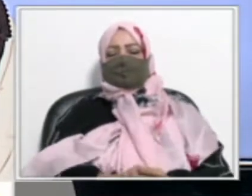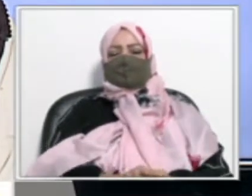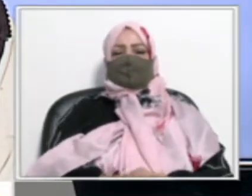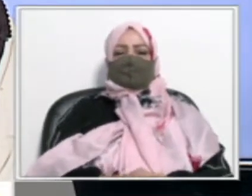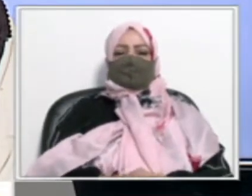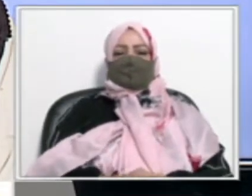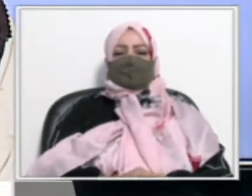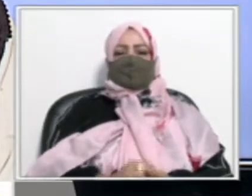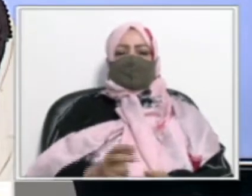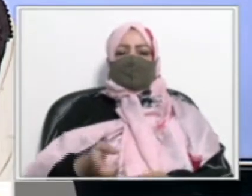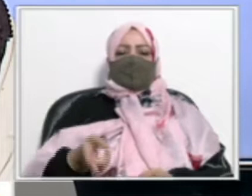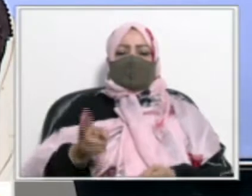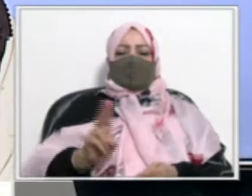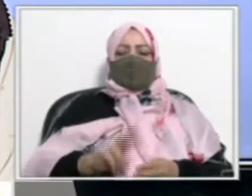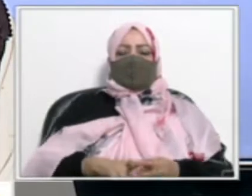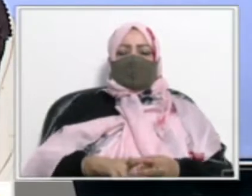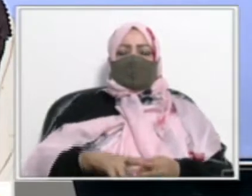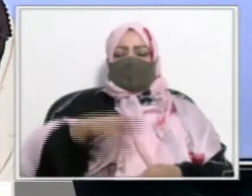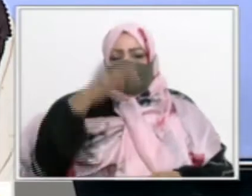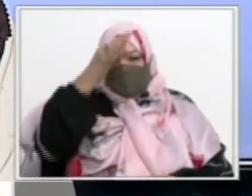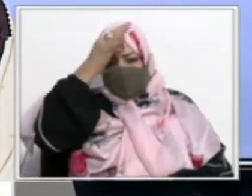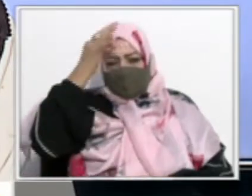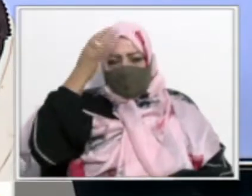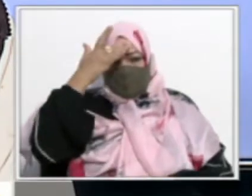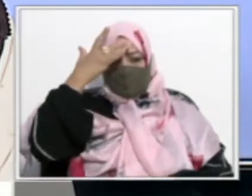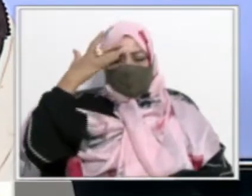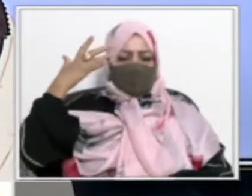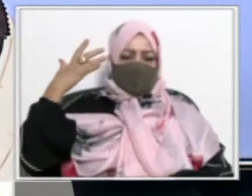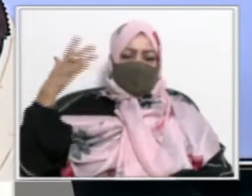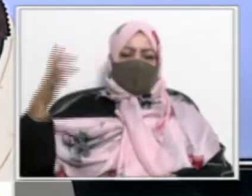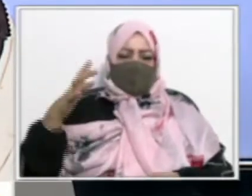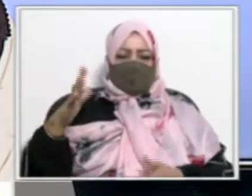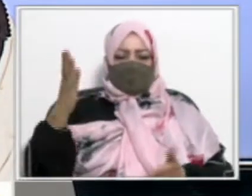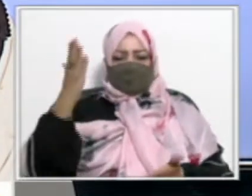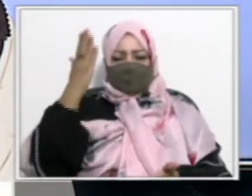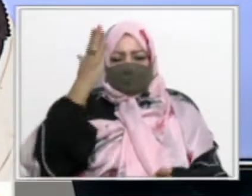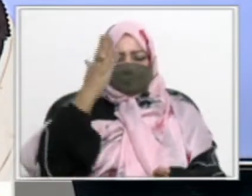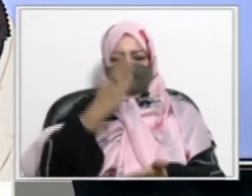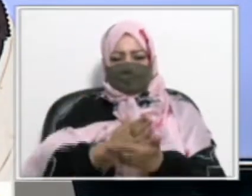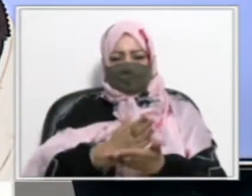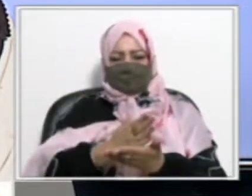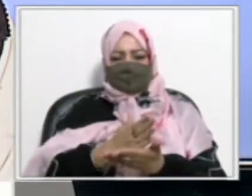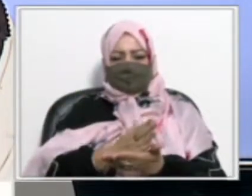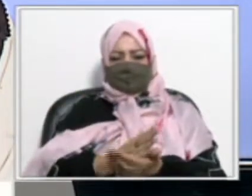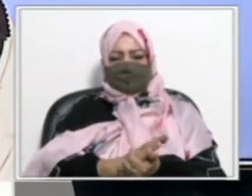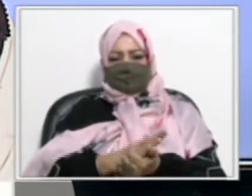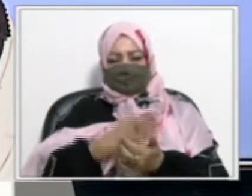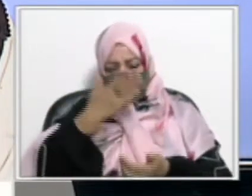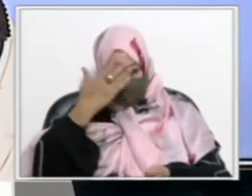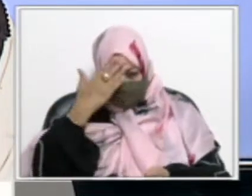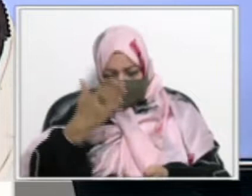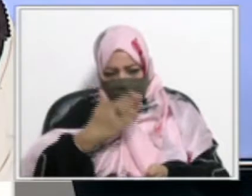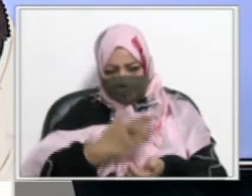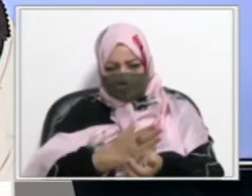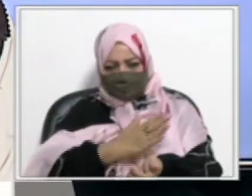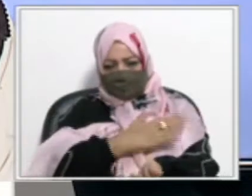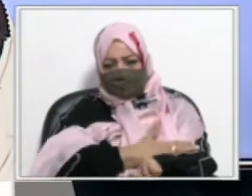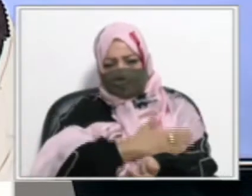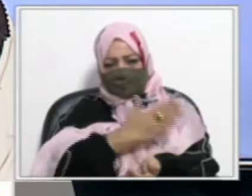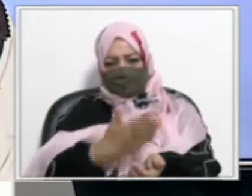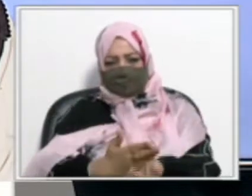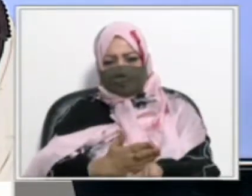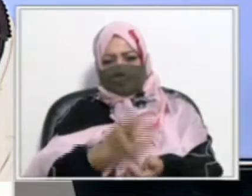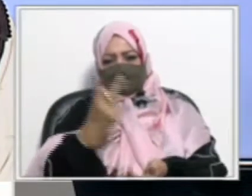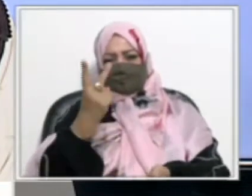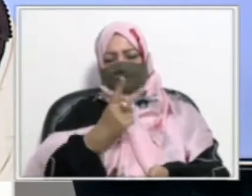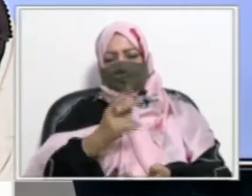قبلي ومنه ما هو بعدي. وهذا الخلاف الذي حصل بين العلماء مرجعه ومرده إلى الروايات التي